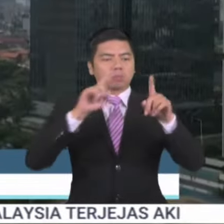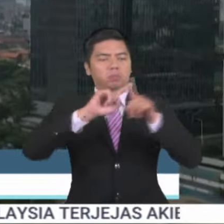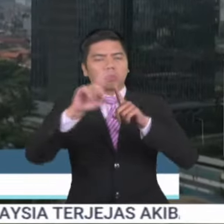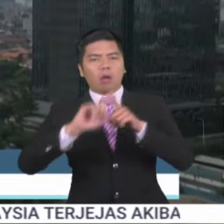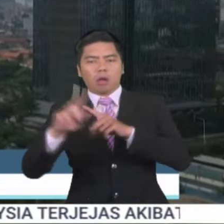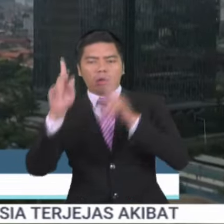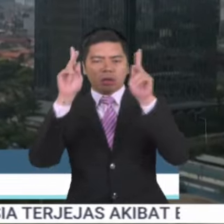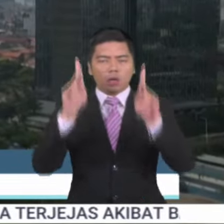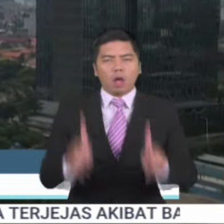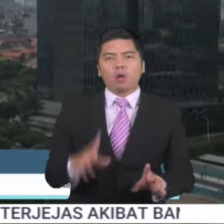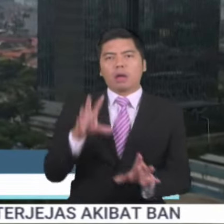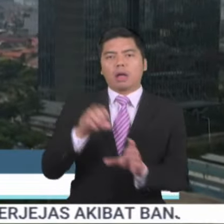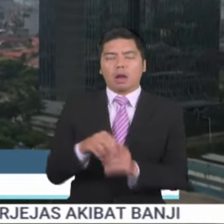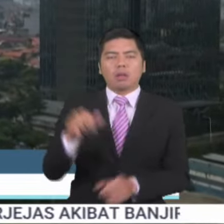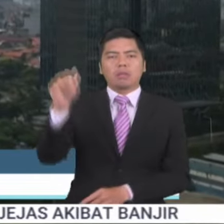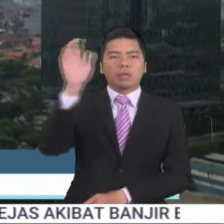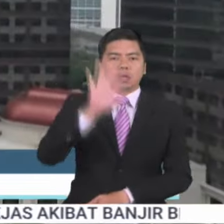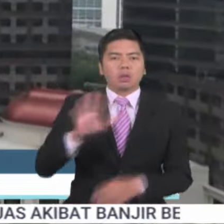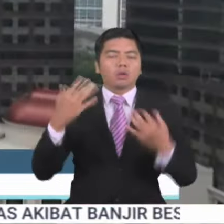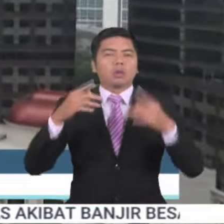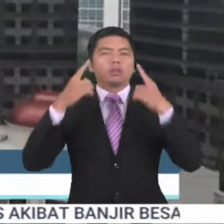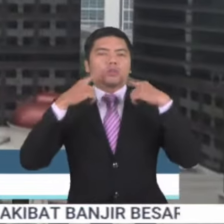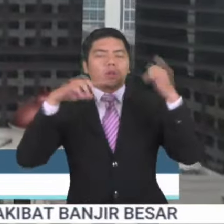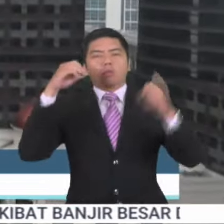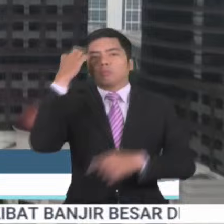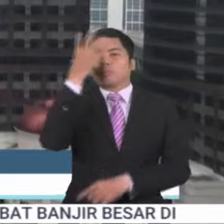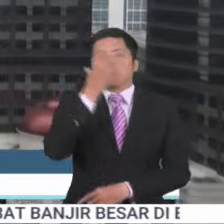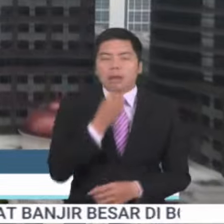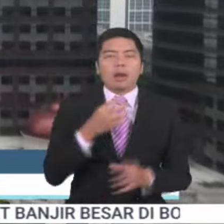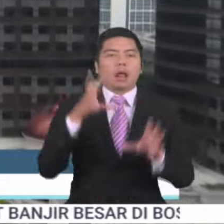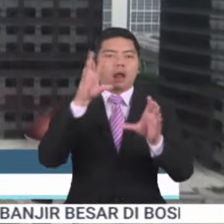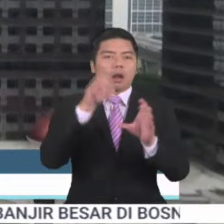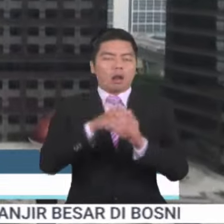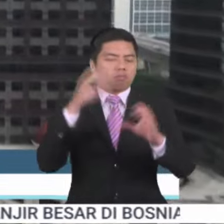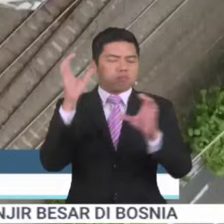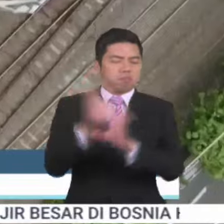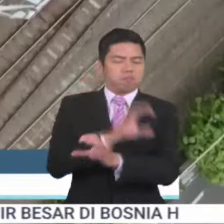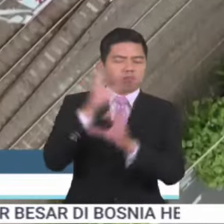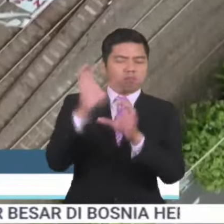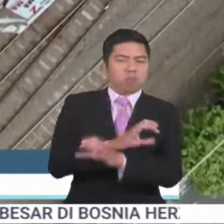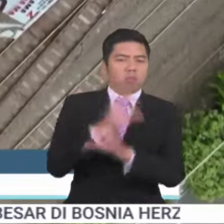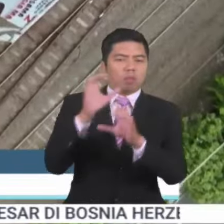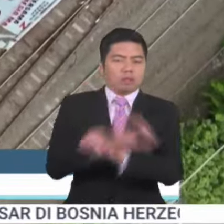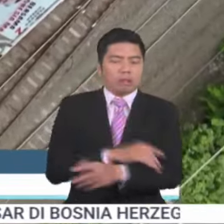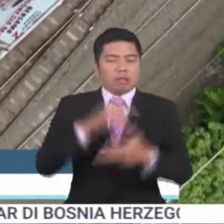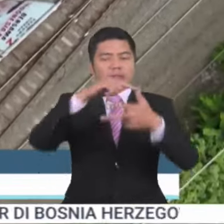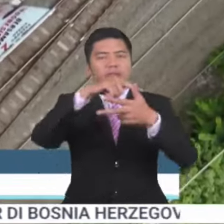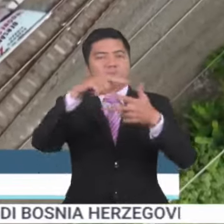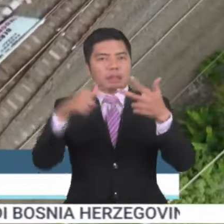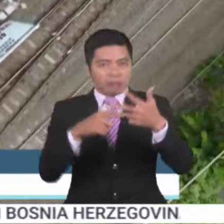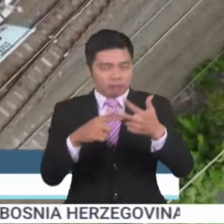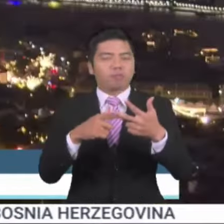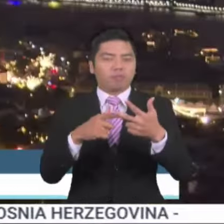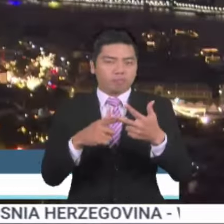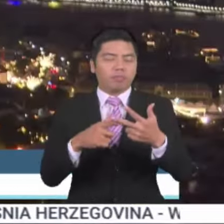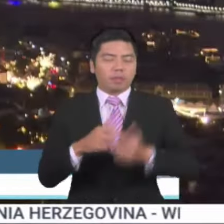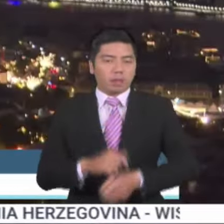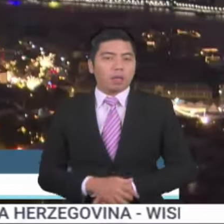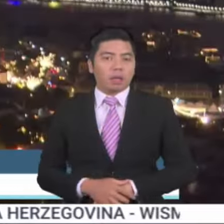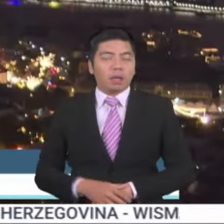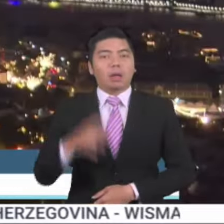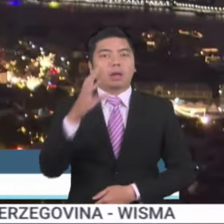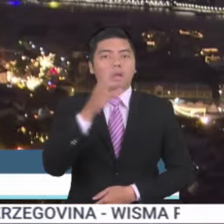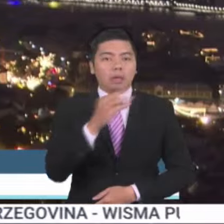kaum dalam ASEAN yang berjaya mengharungi pelbagai detik-detik cabaran tiga tonggak tersebut dengan jayanya.